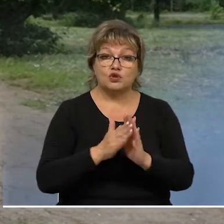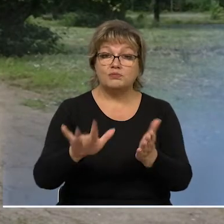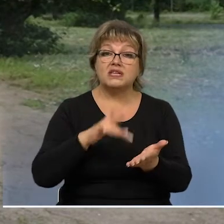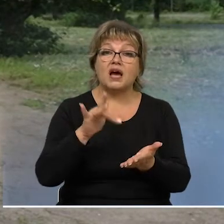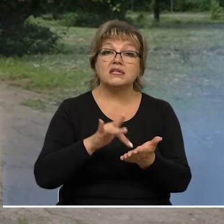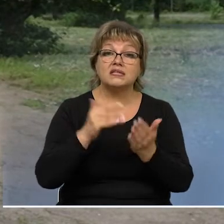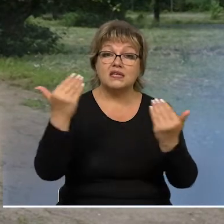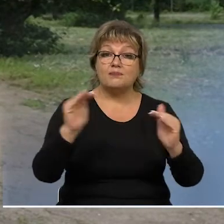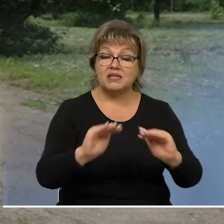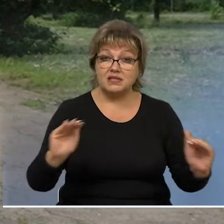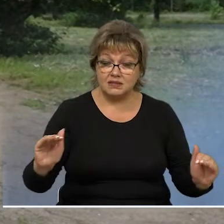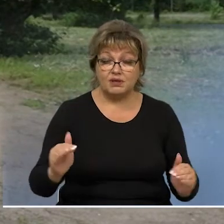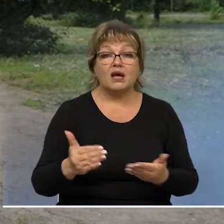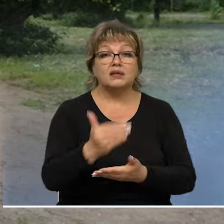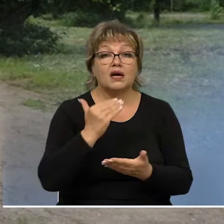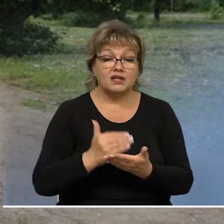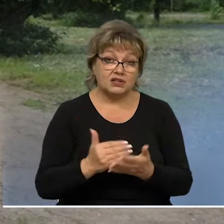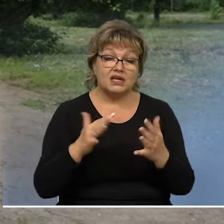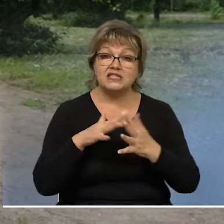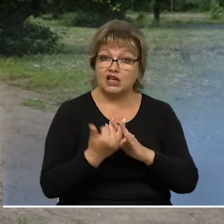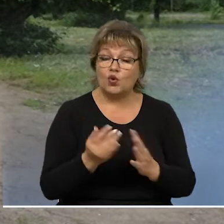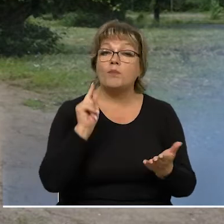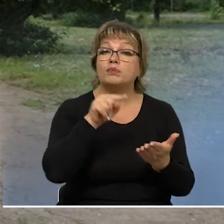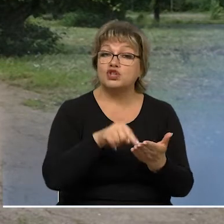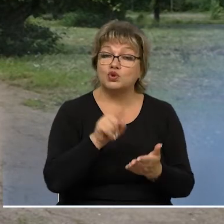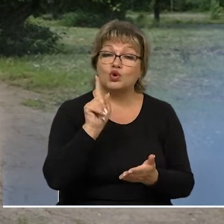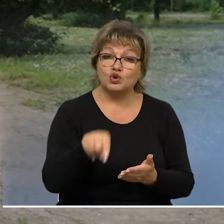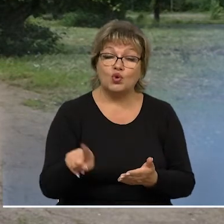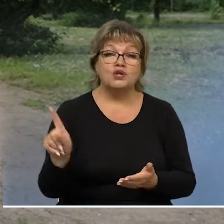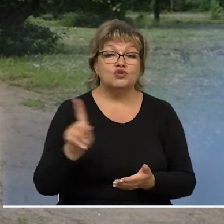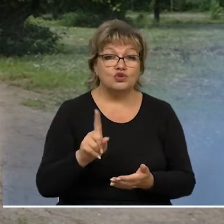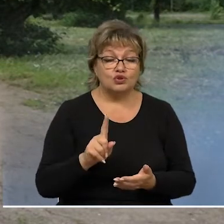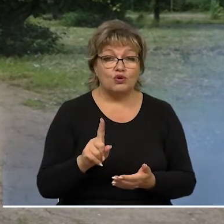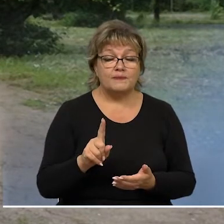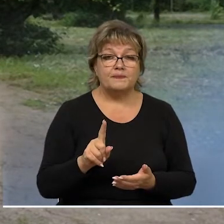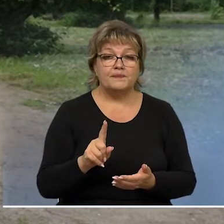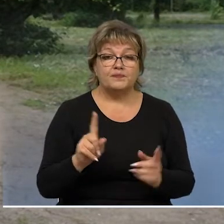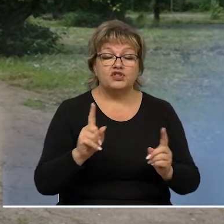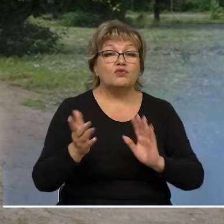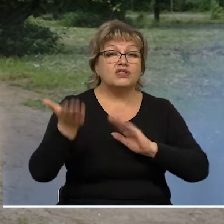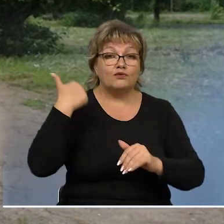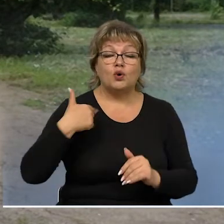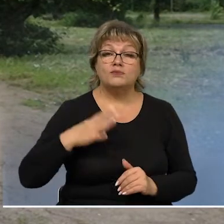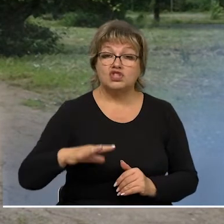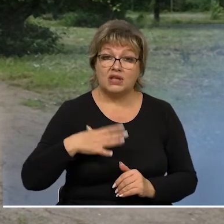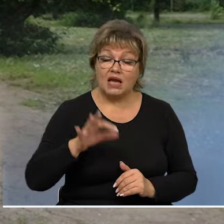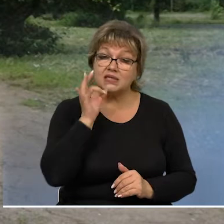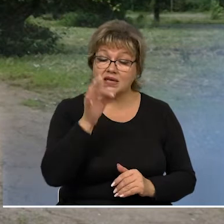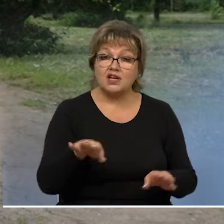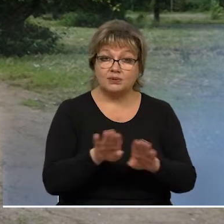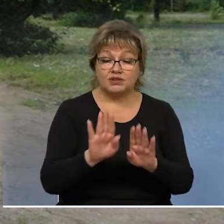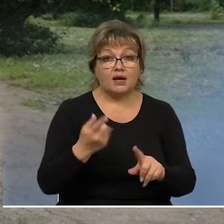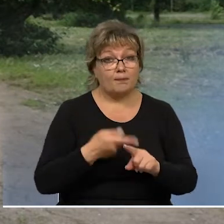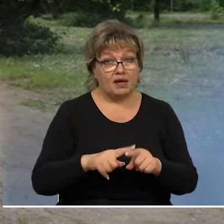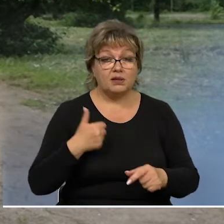равных условиях с городскими детьми то есть наконец-то я носил его пришло то что того чего давно мы ждали